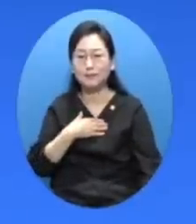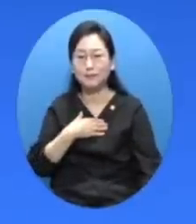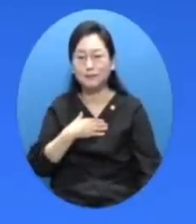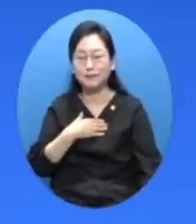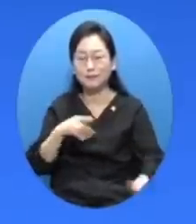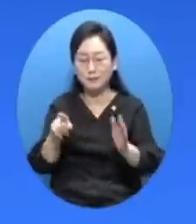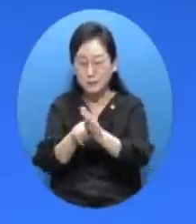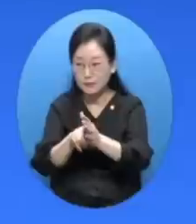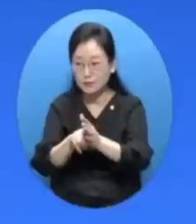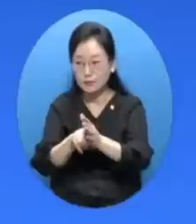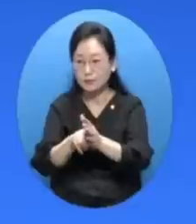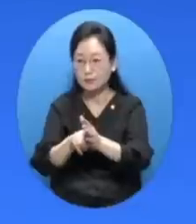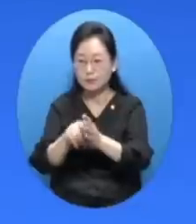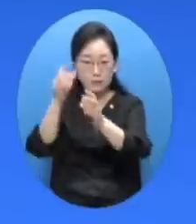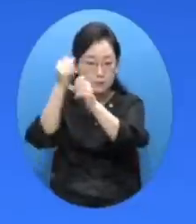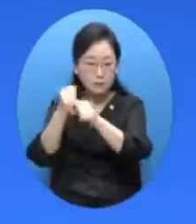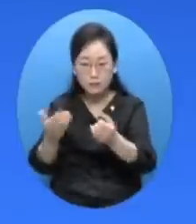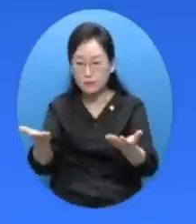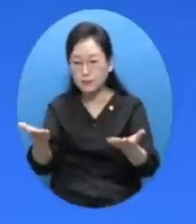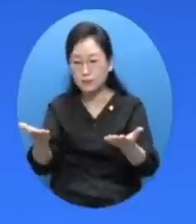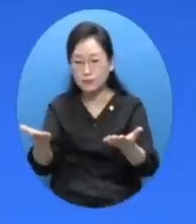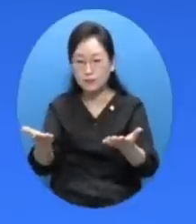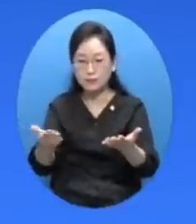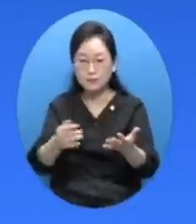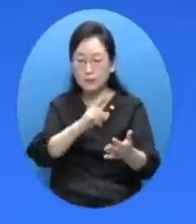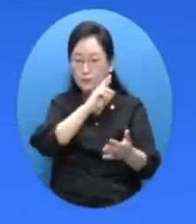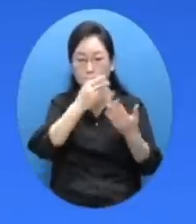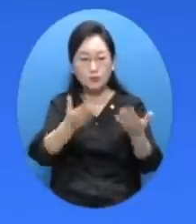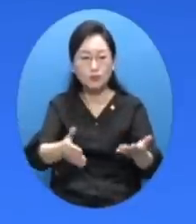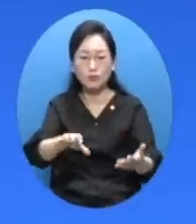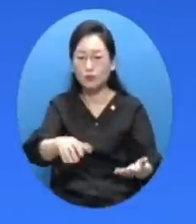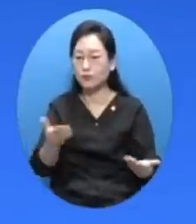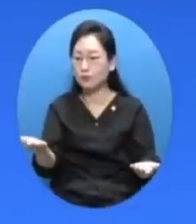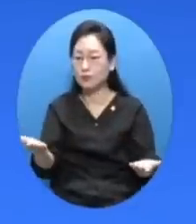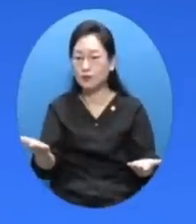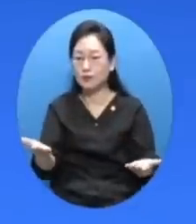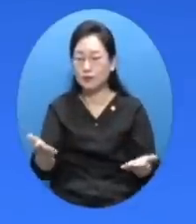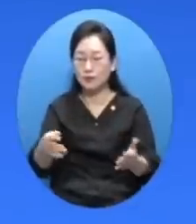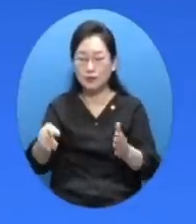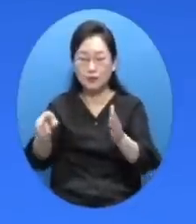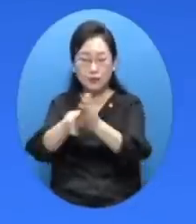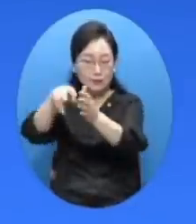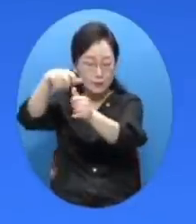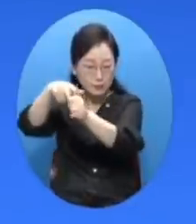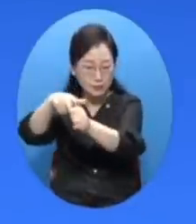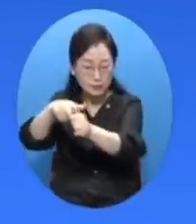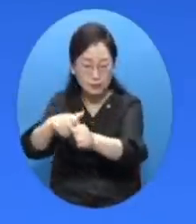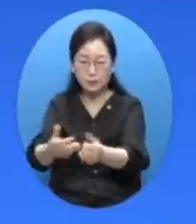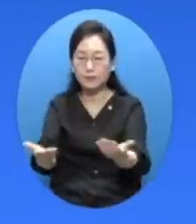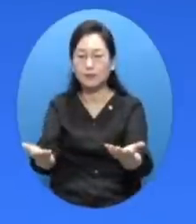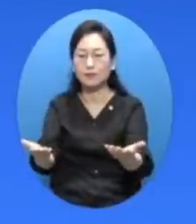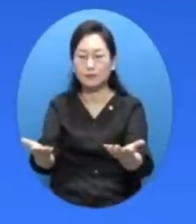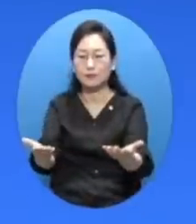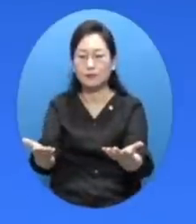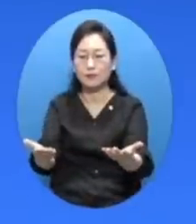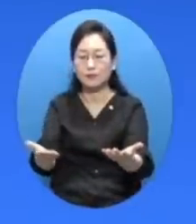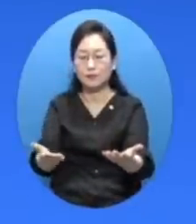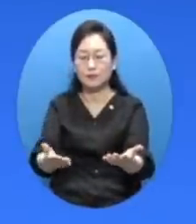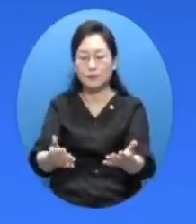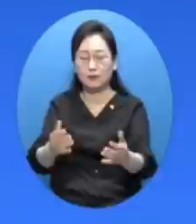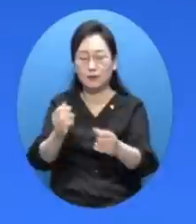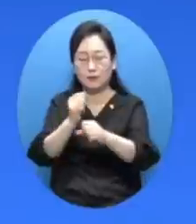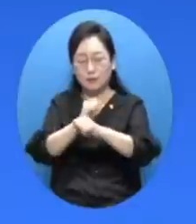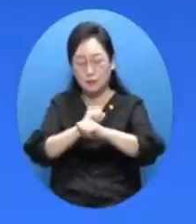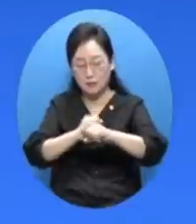믿고 의지할 사람도 없고 때때로 편히 쉴 것도 없고 무엇 하나 기대고 의지할 것도 없는 그런 광야 같은